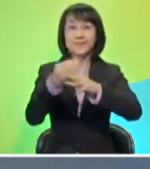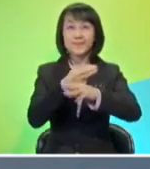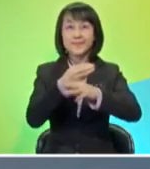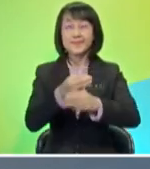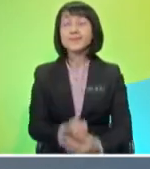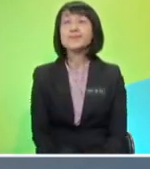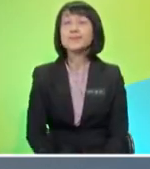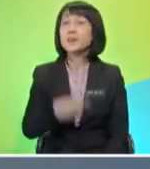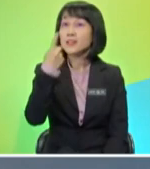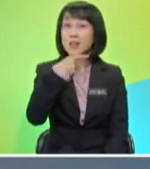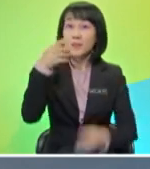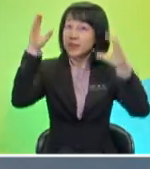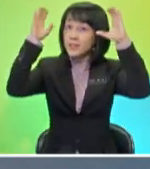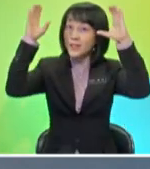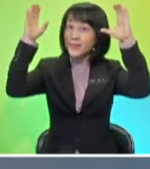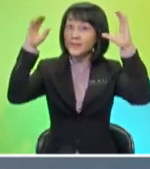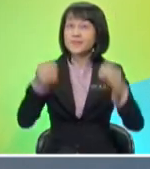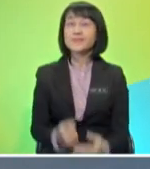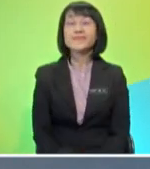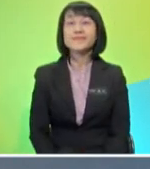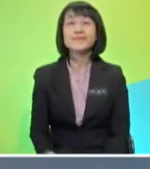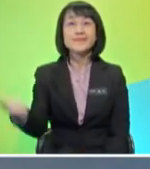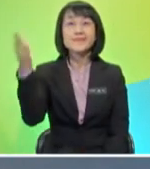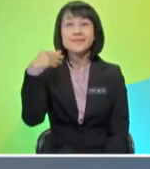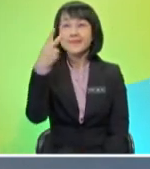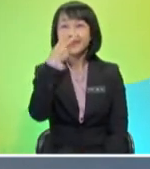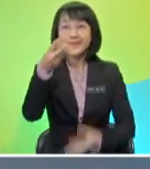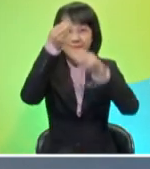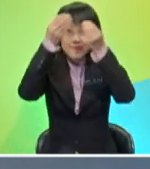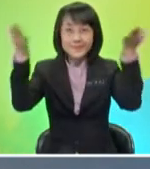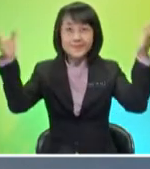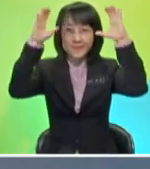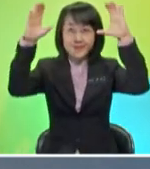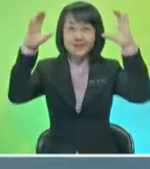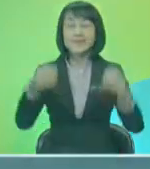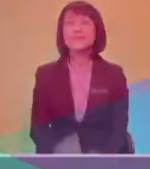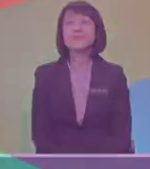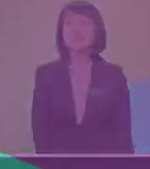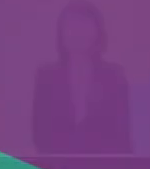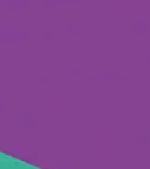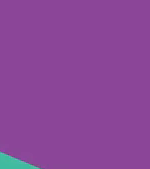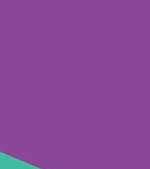yang akan bersama-sama dengan Ria pada hari ini? Ayo kita saksikan dahulu profil beliau.